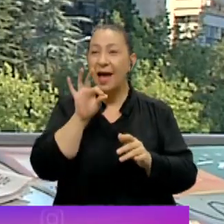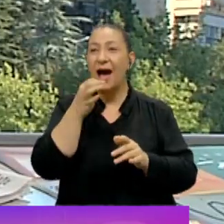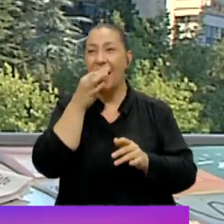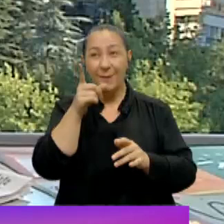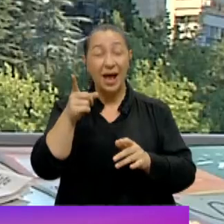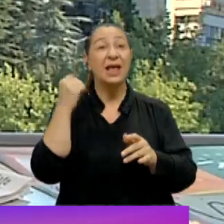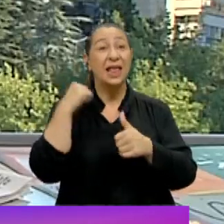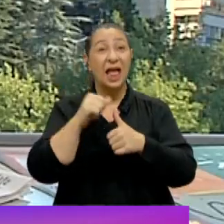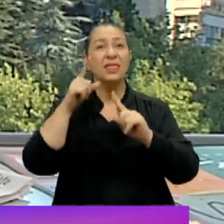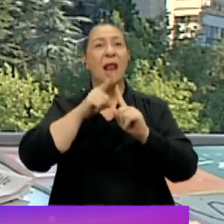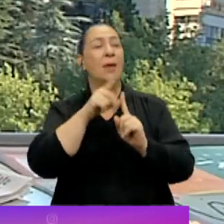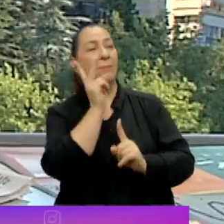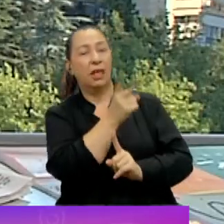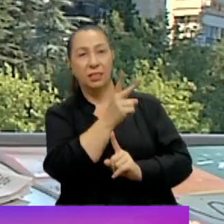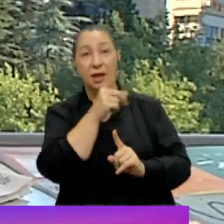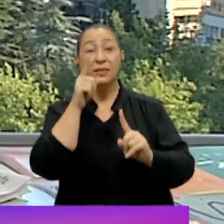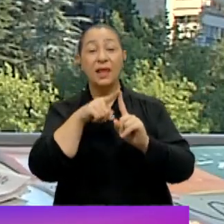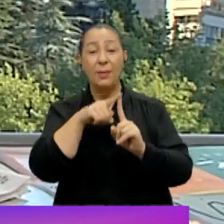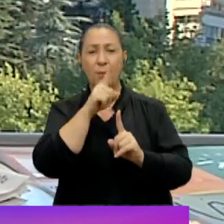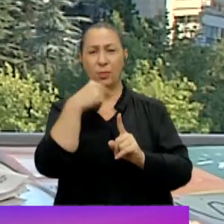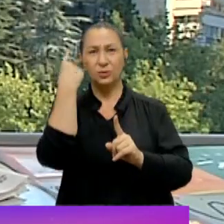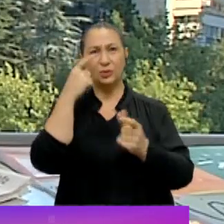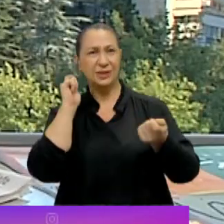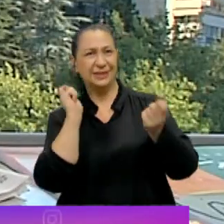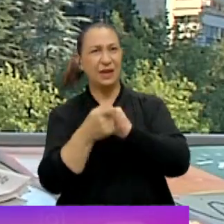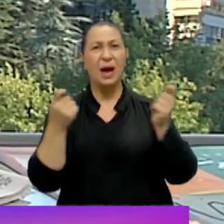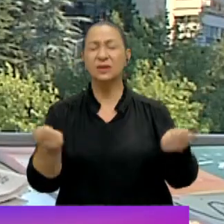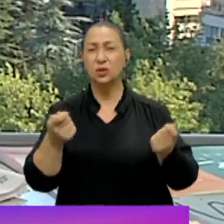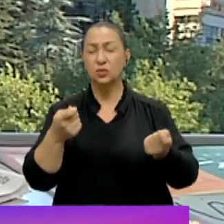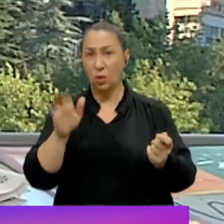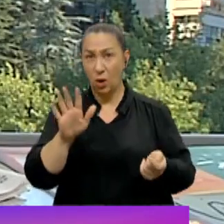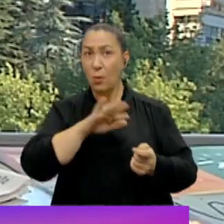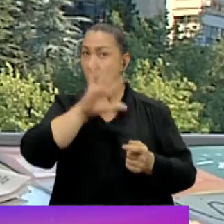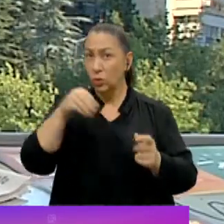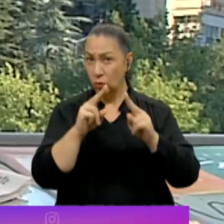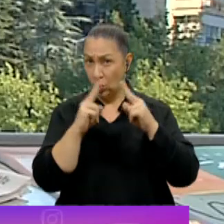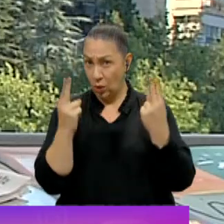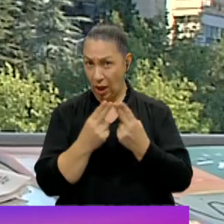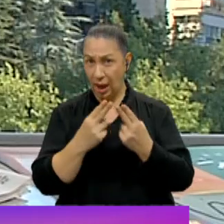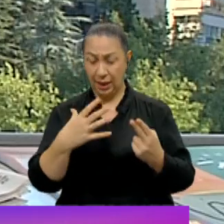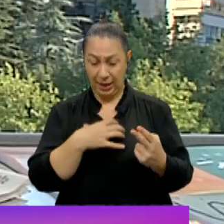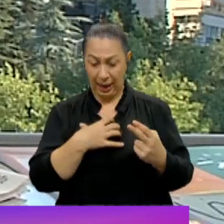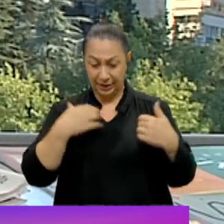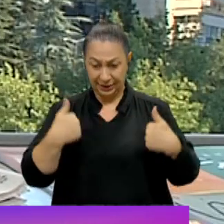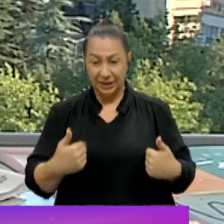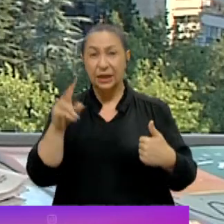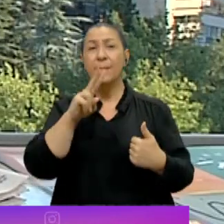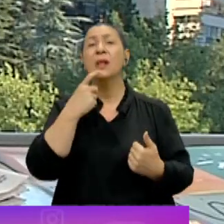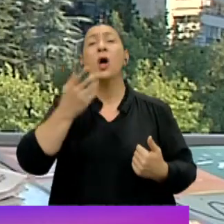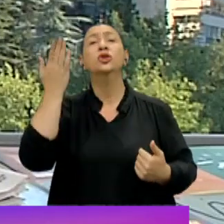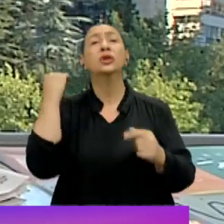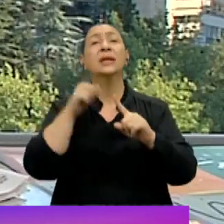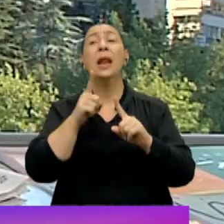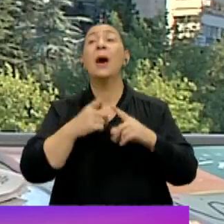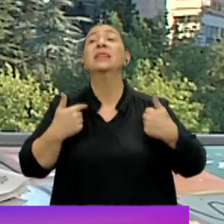yine Taliban'a dair. Taliban böyle bir imaj değiştirmeye falan çalışıyor. Yani bütün dünyaya kendisinin 20 yıl önceki